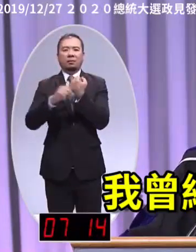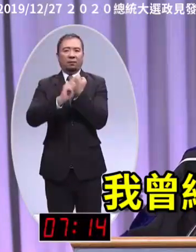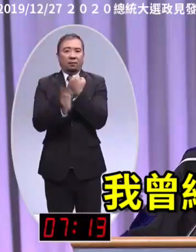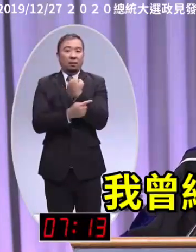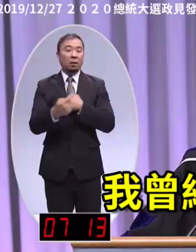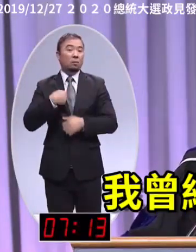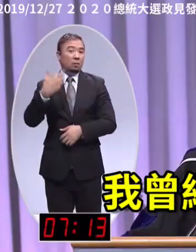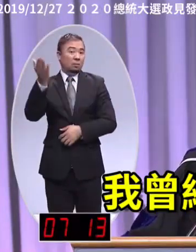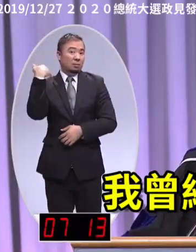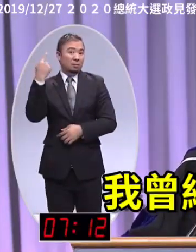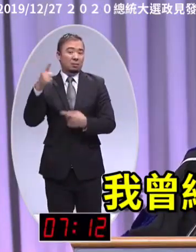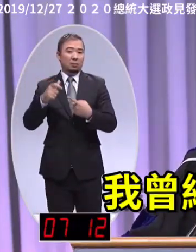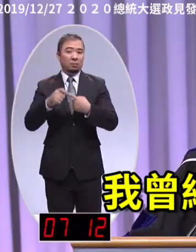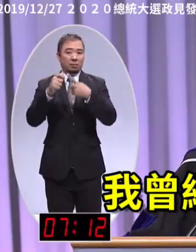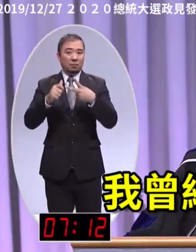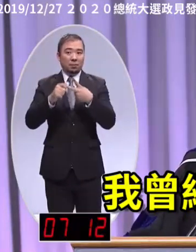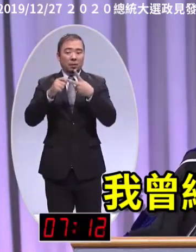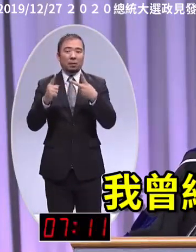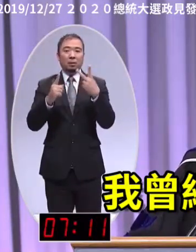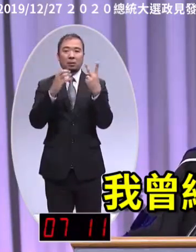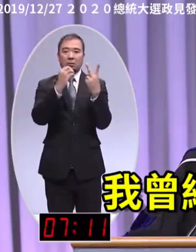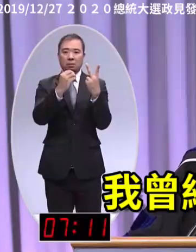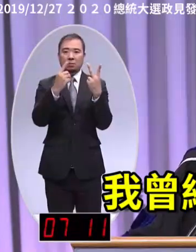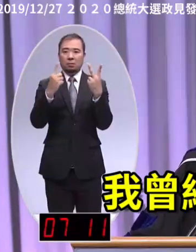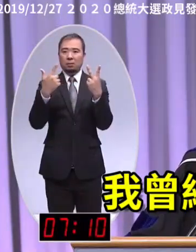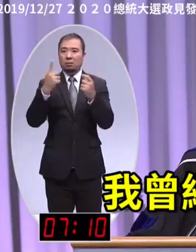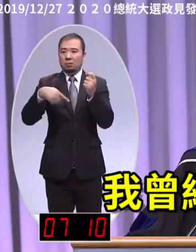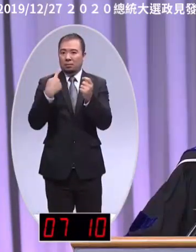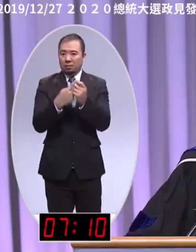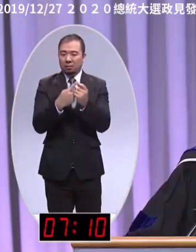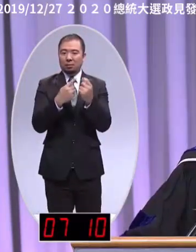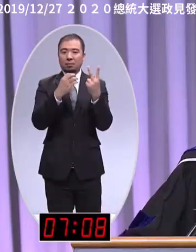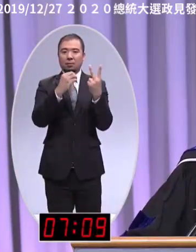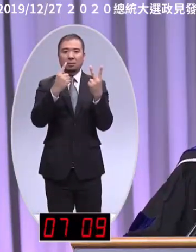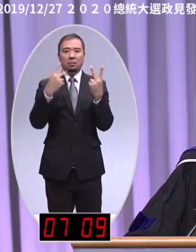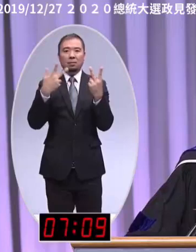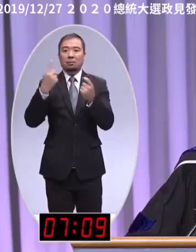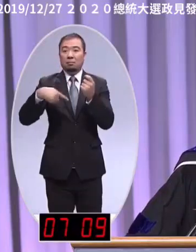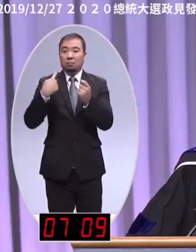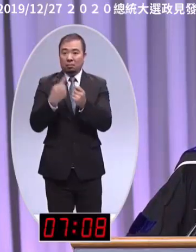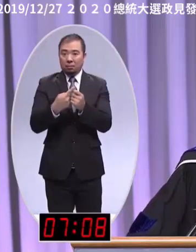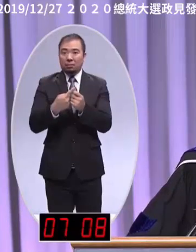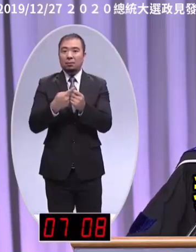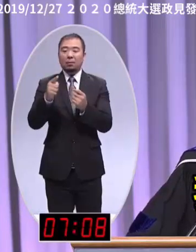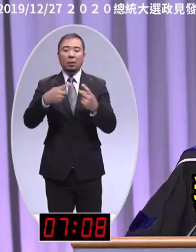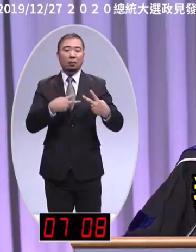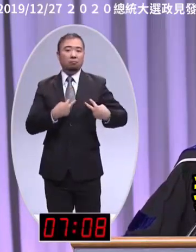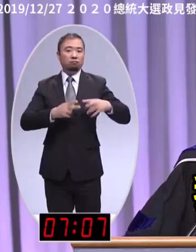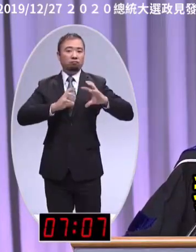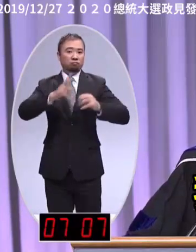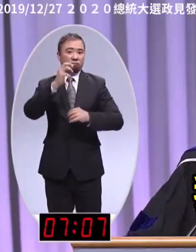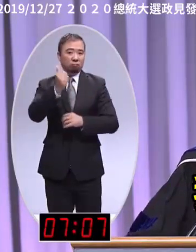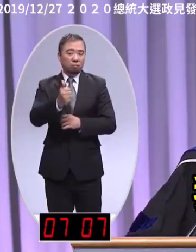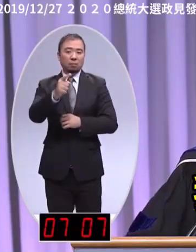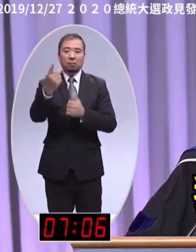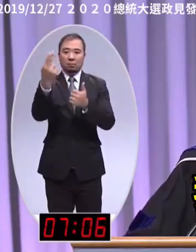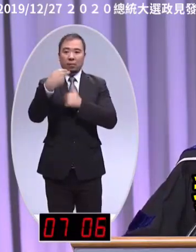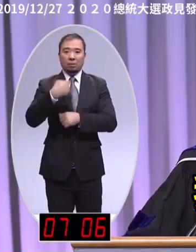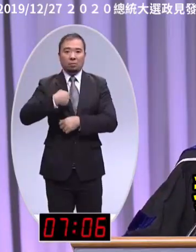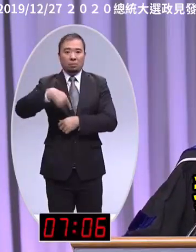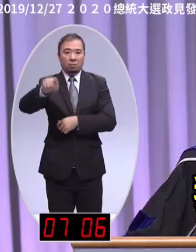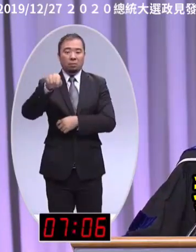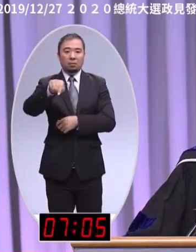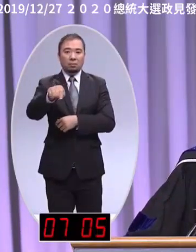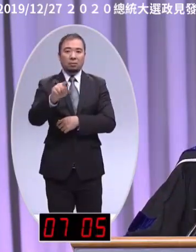度，2016年、2017年，由您正式指派我到 APEC